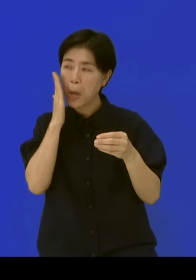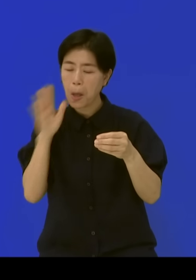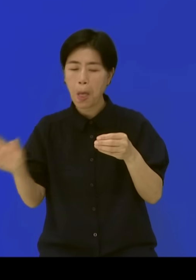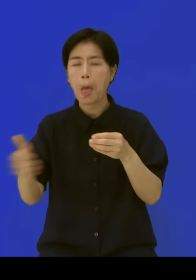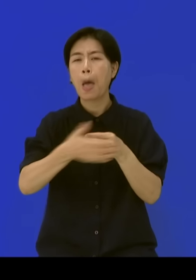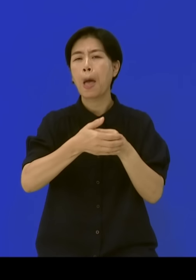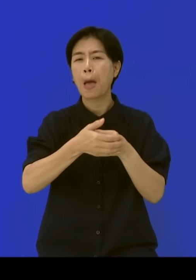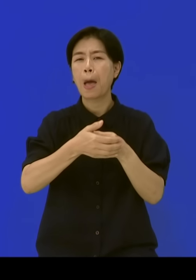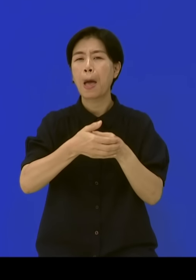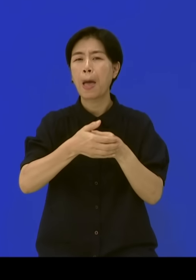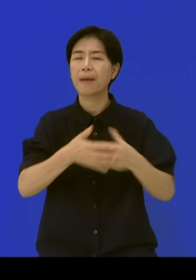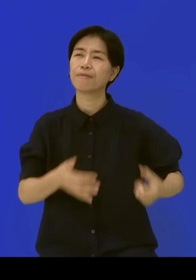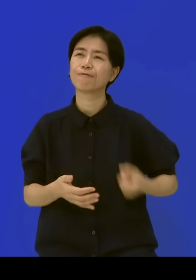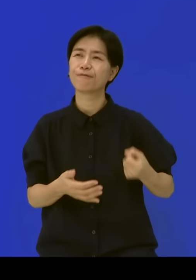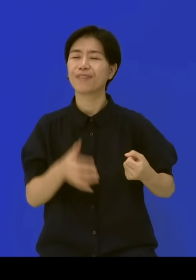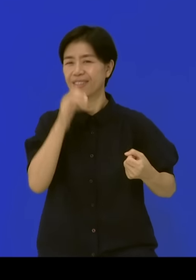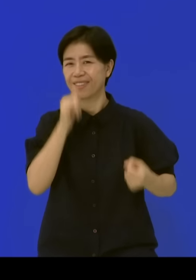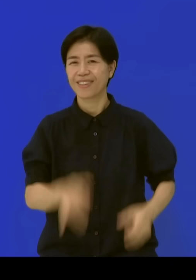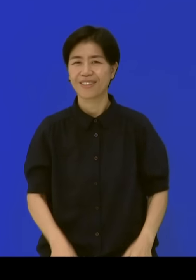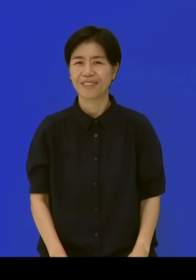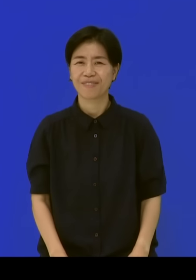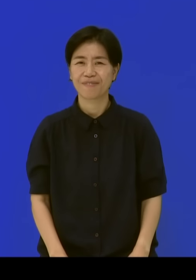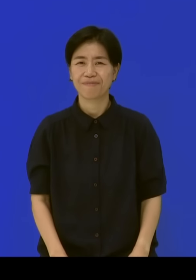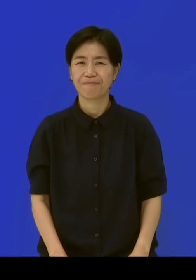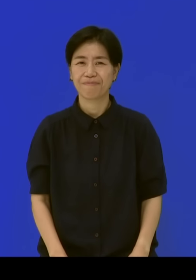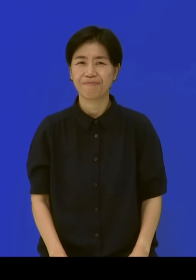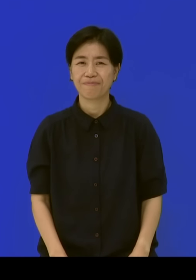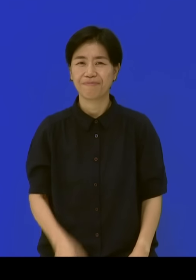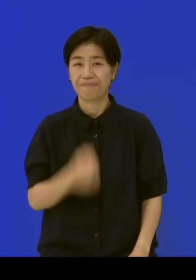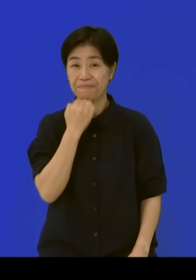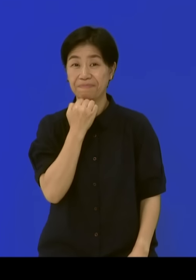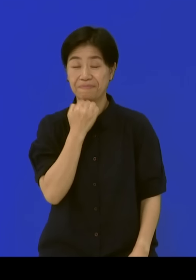창피해. 벗겨서 초록으로 씌우고 다녔죠.